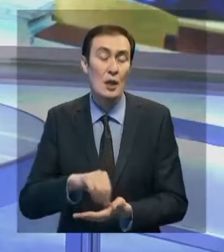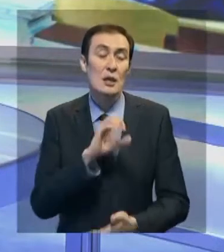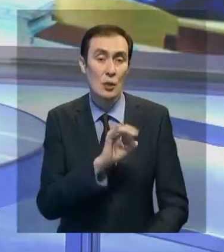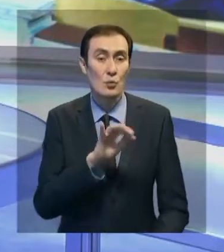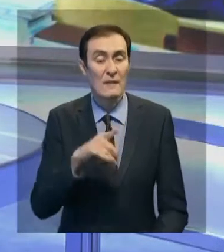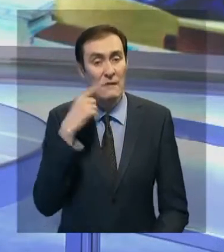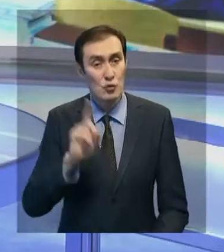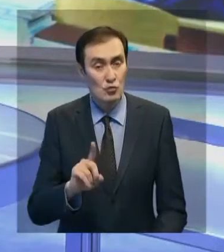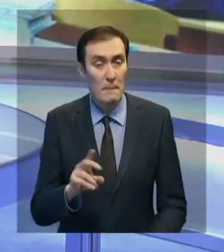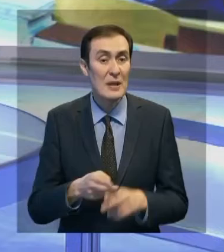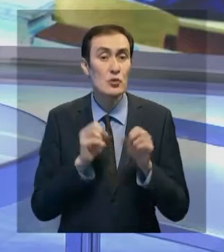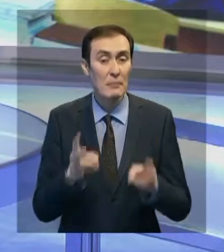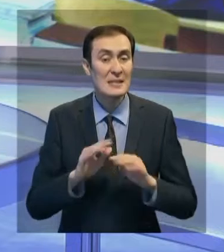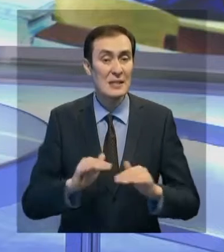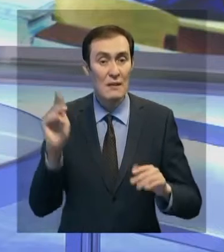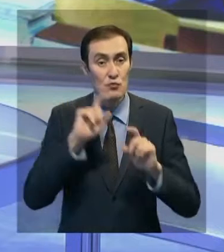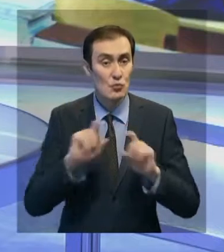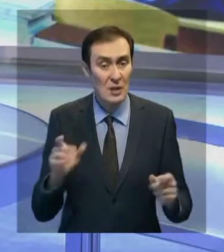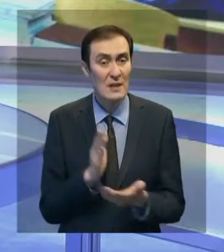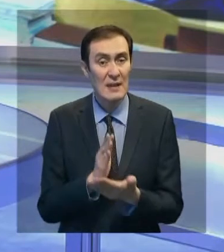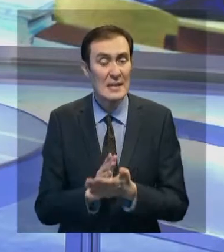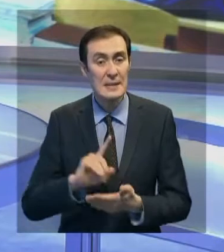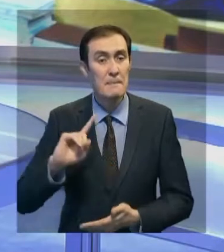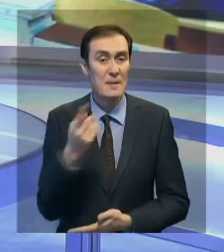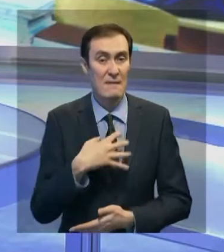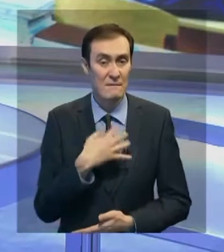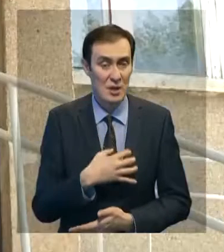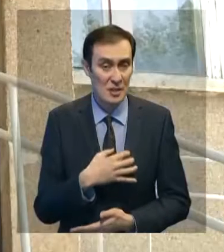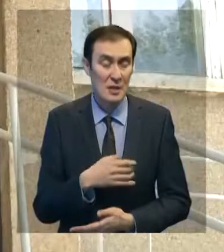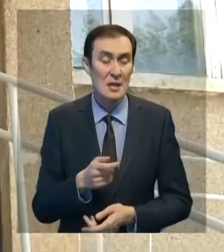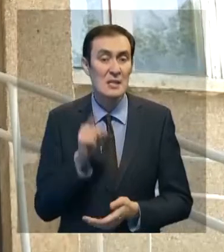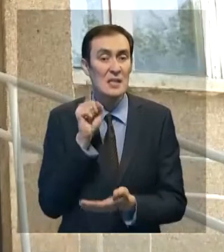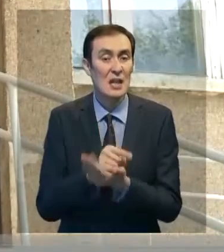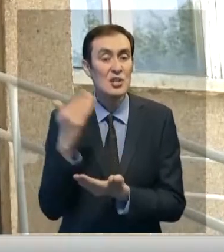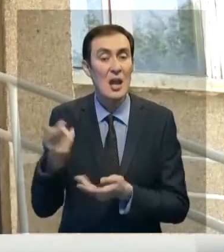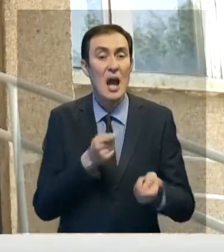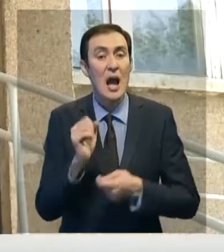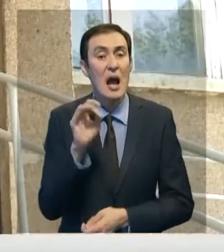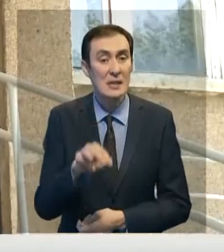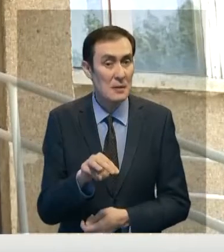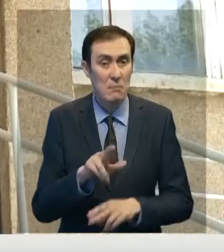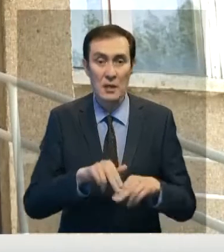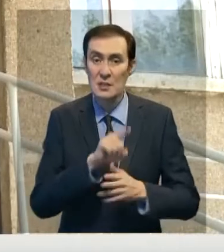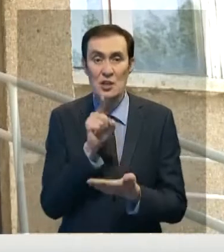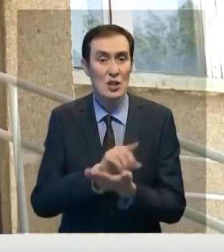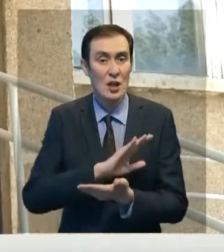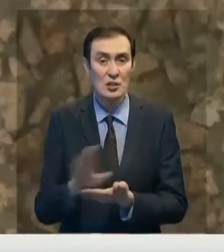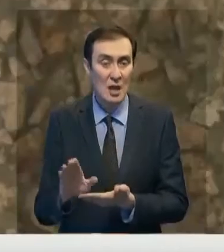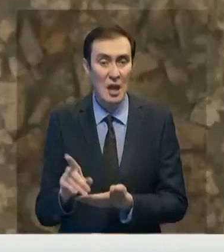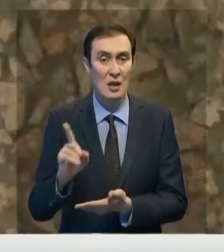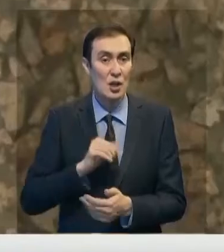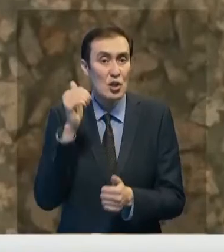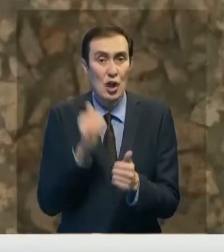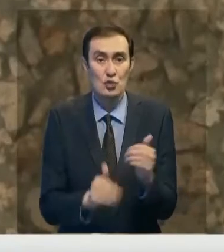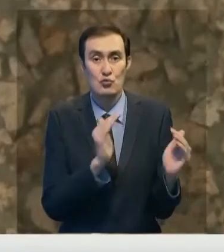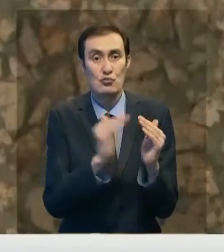Тургумбаев ответил, что безопасность детей в школах является первостепенной задачей акиматов. По его словам, полиция не должна охранять физически